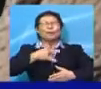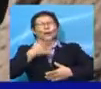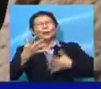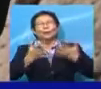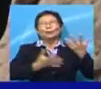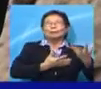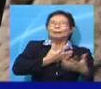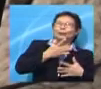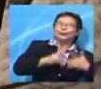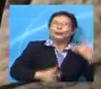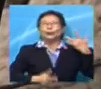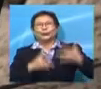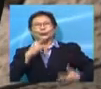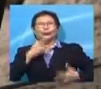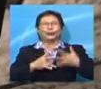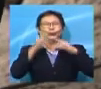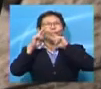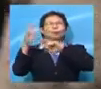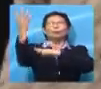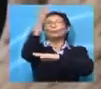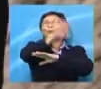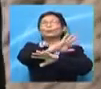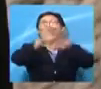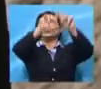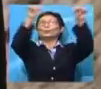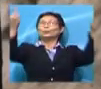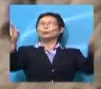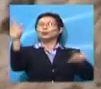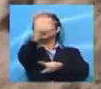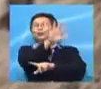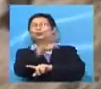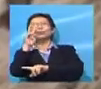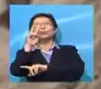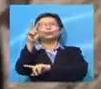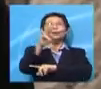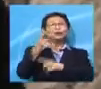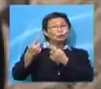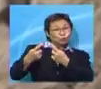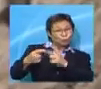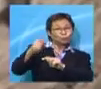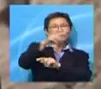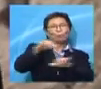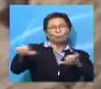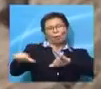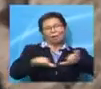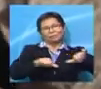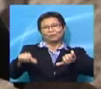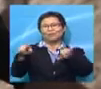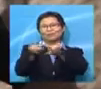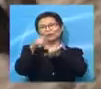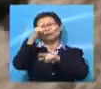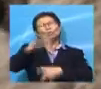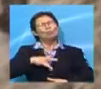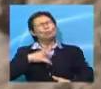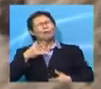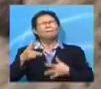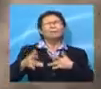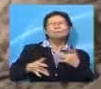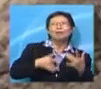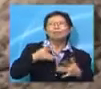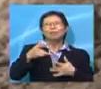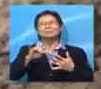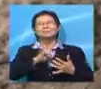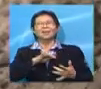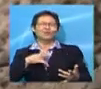ini. Dapat melihat panorama dan senario sebegini. Anda kena cuba dan anda kena lakukan aktiviti ini untuk merasakan apa yang